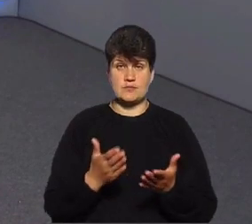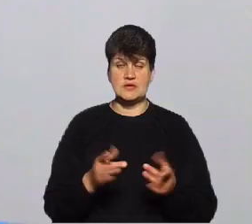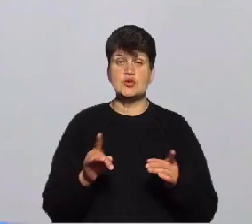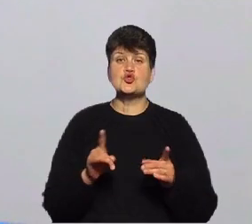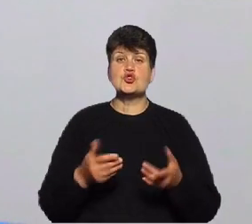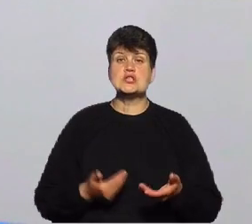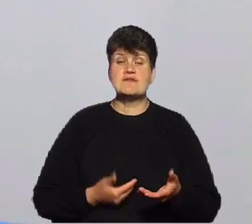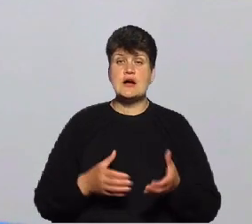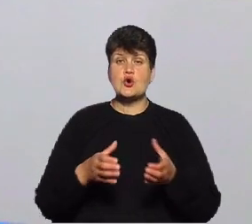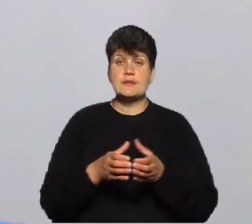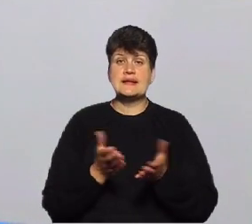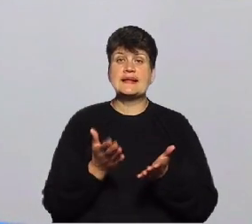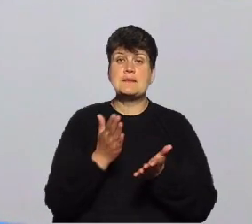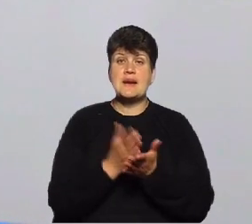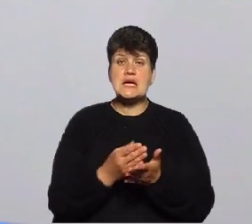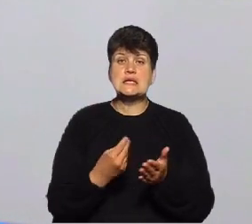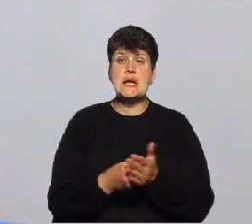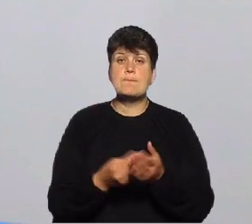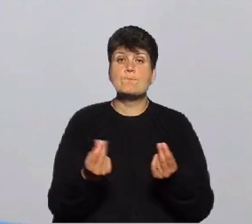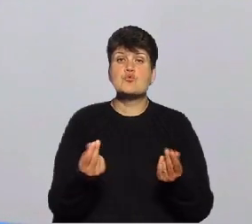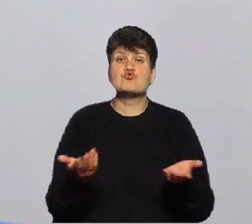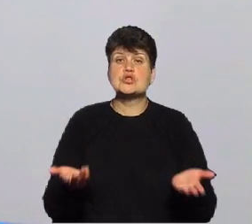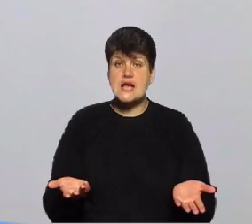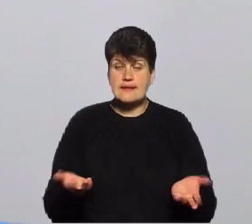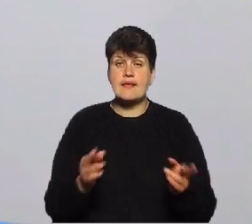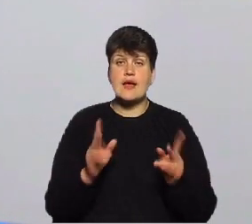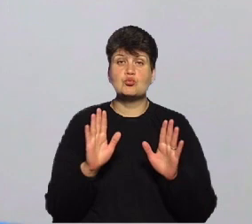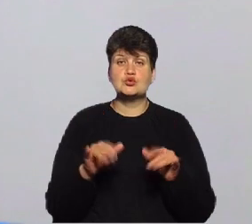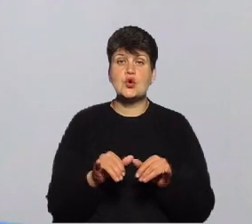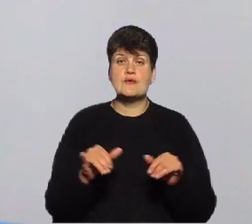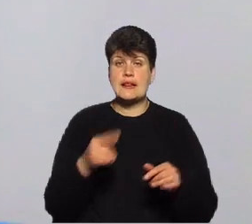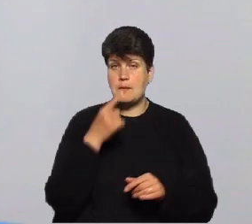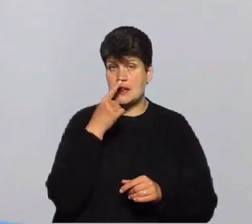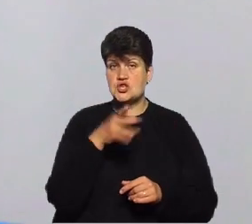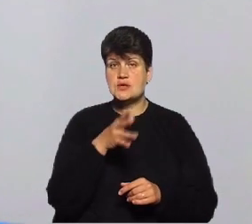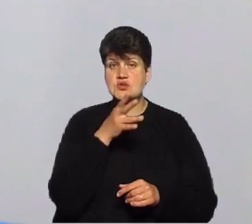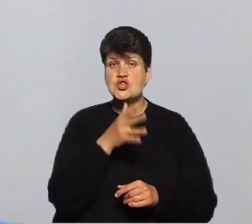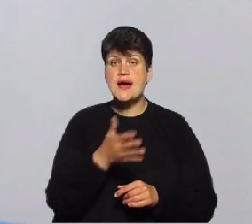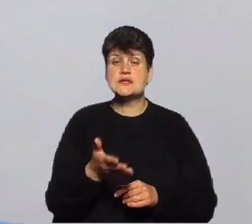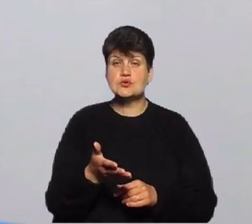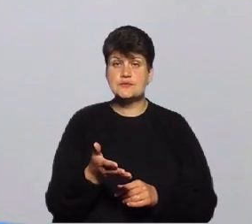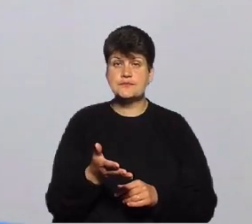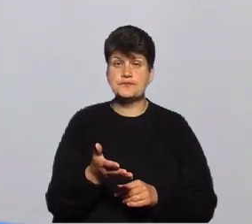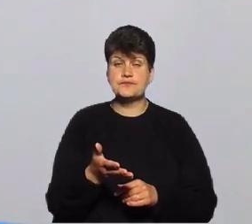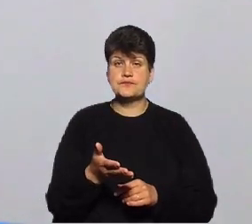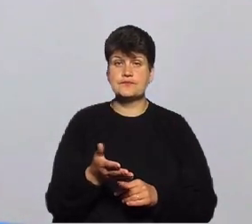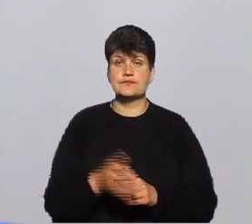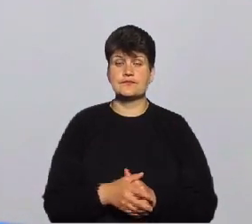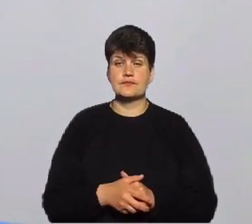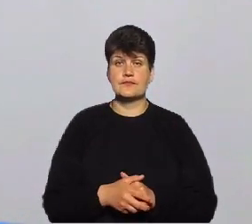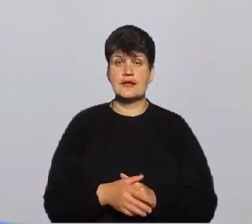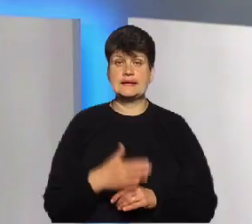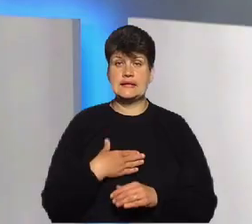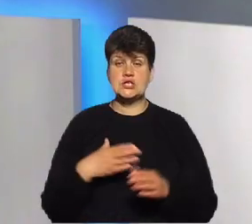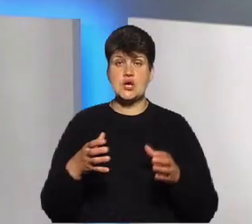маєте бюджет, взагалі, як будете розвиватися найближчим часом, якщо є якийсь план такий чіткий? Ну, наша громада є